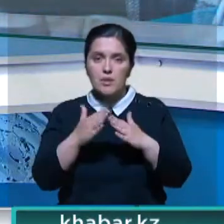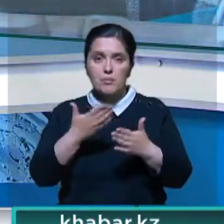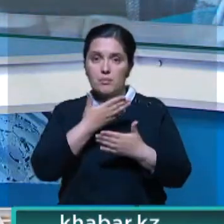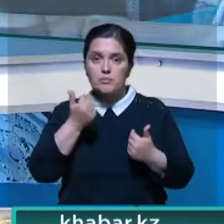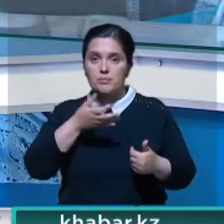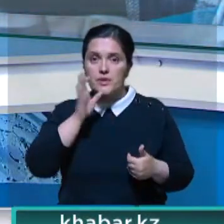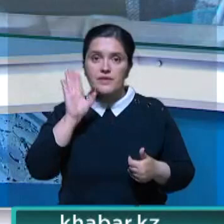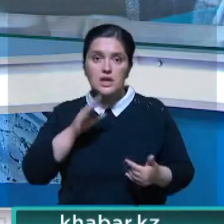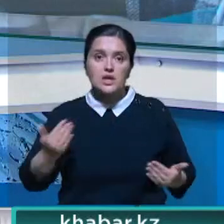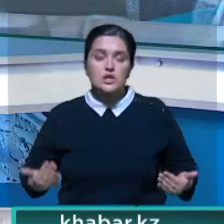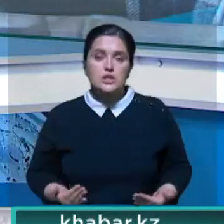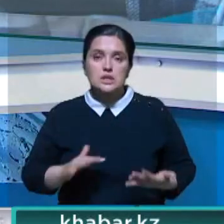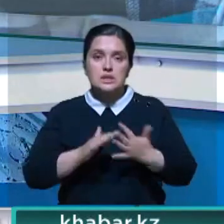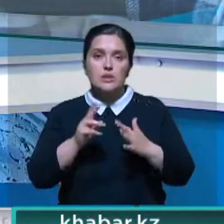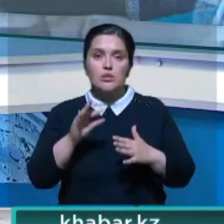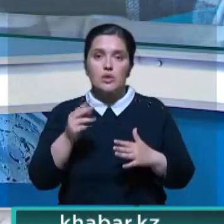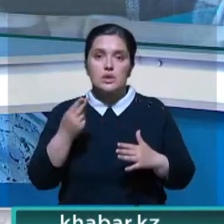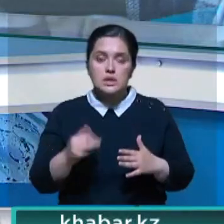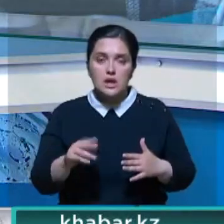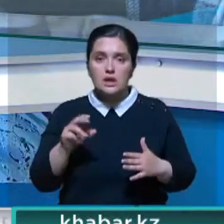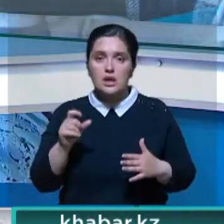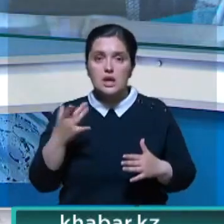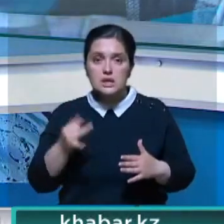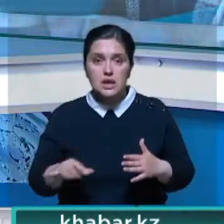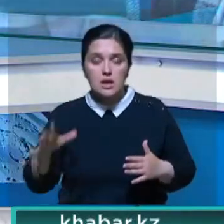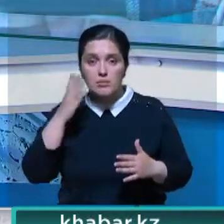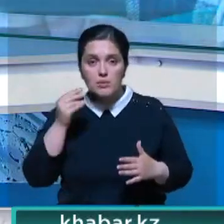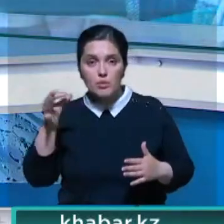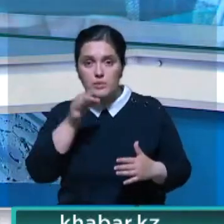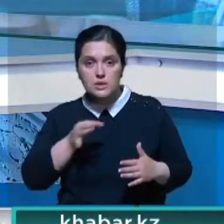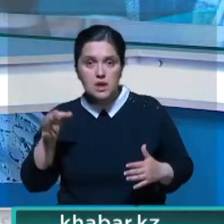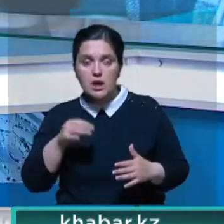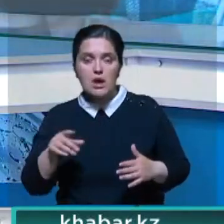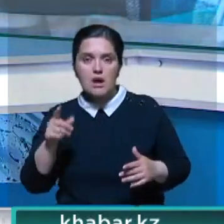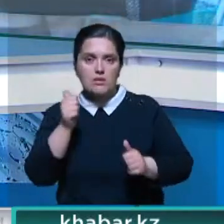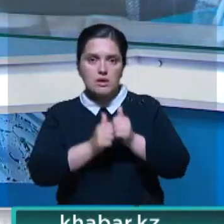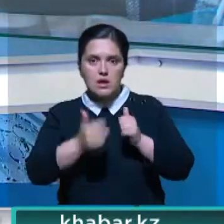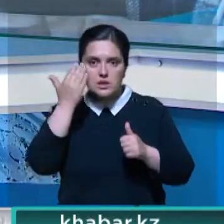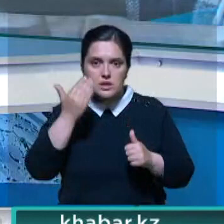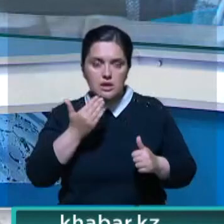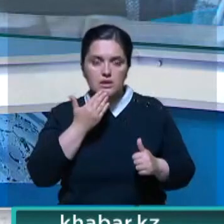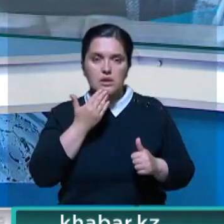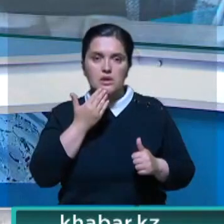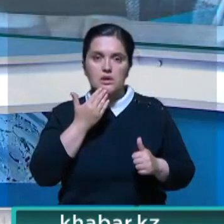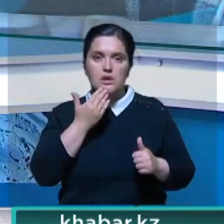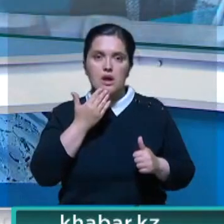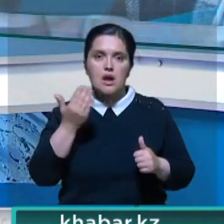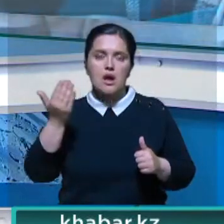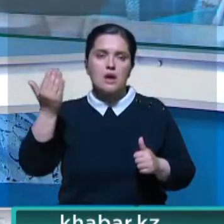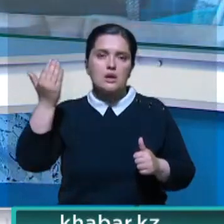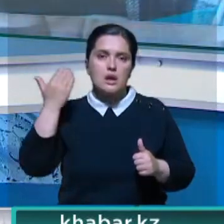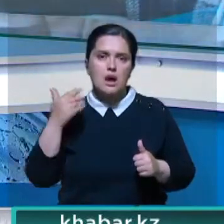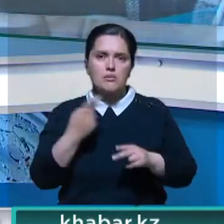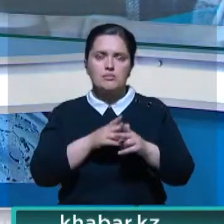домах нет питьевой воды. Жители села Коксай Карасайского района Алма-Атинской области оказываются в такой ситуации каждое лето.